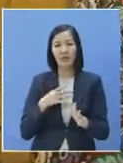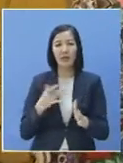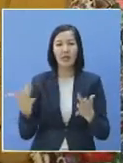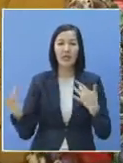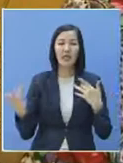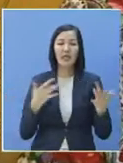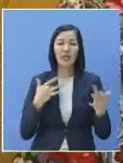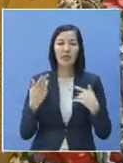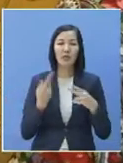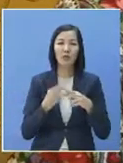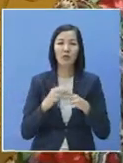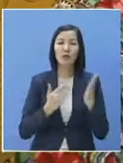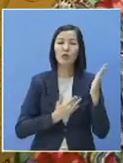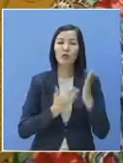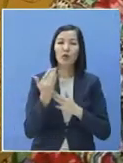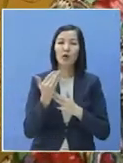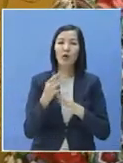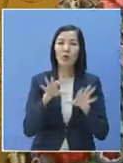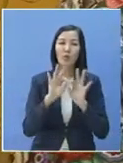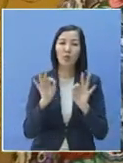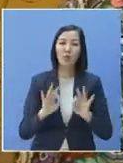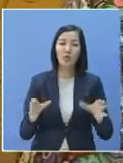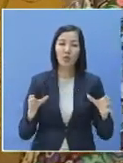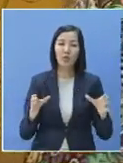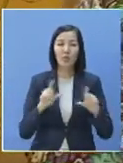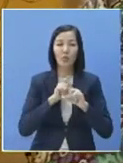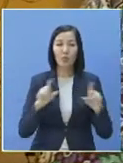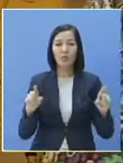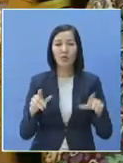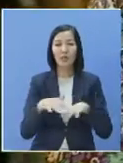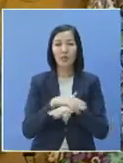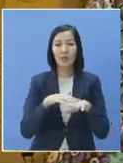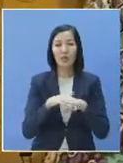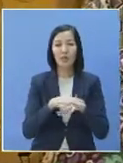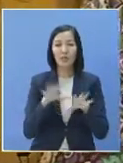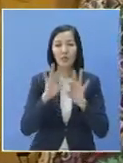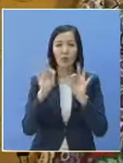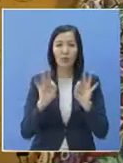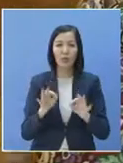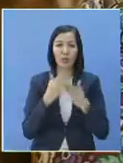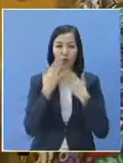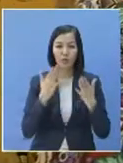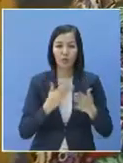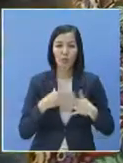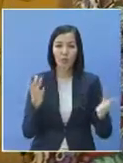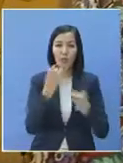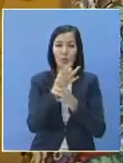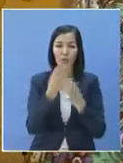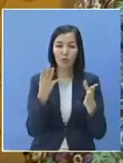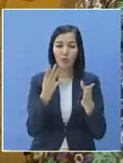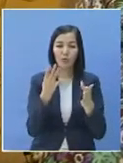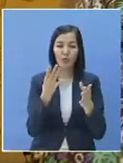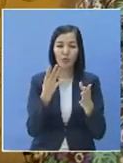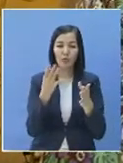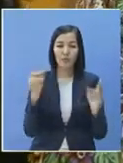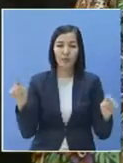Театрды өте жоғары бағалаймыз. Бұл өнер ордасы. Халықтың өнерге деген мәдениеттілік сауаттылығын